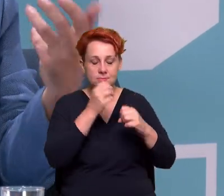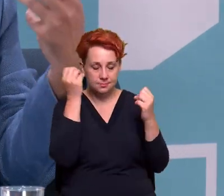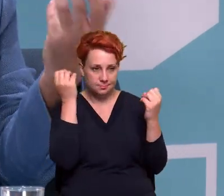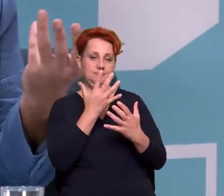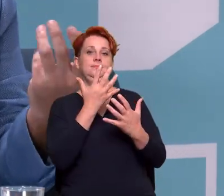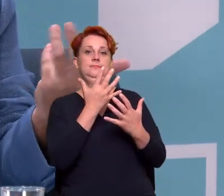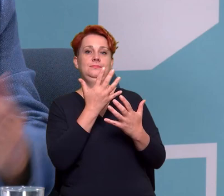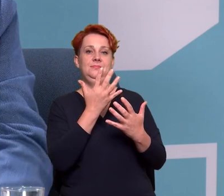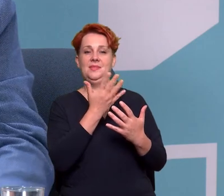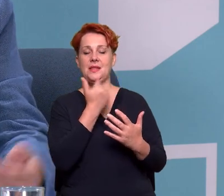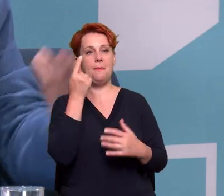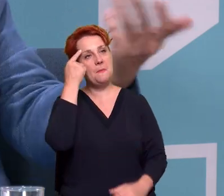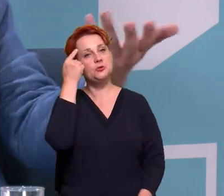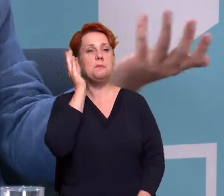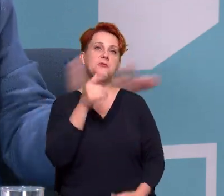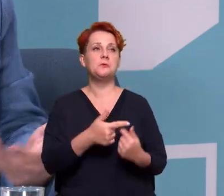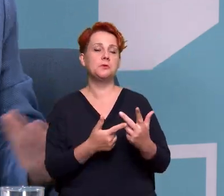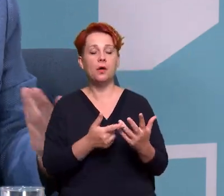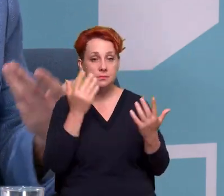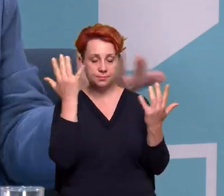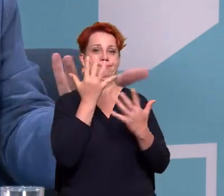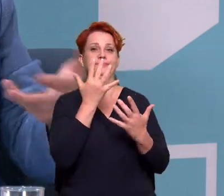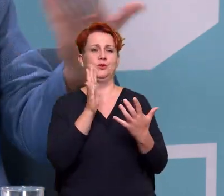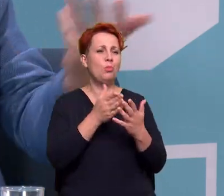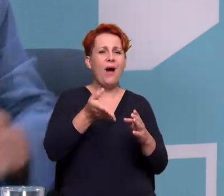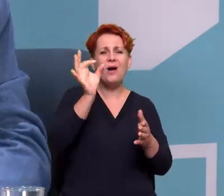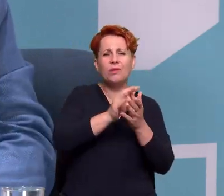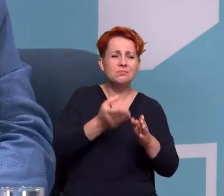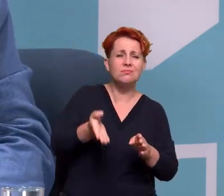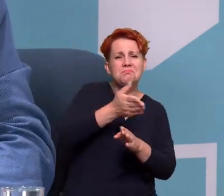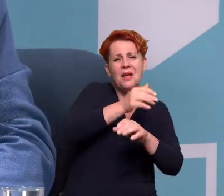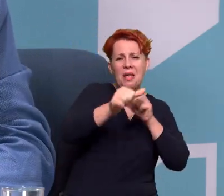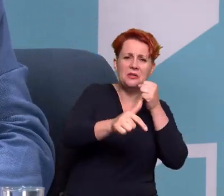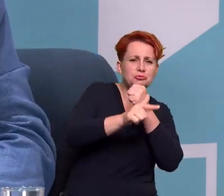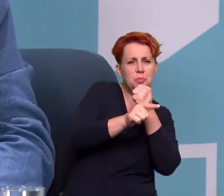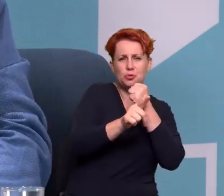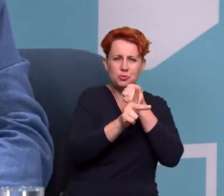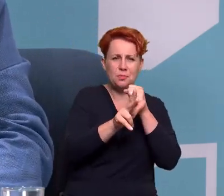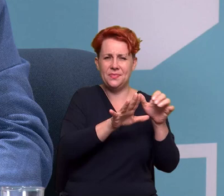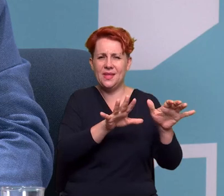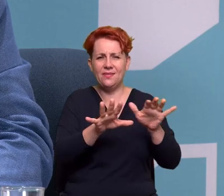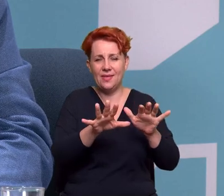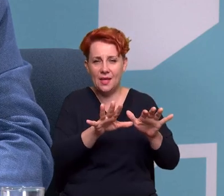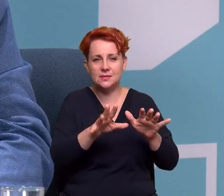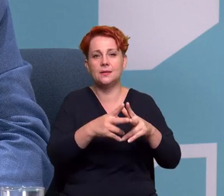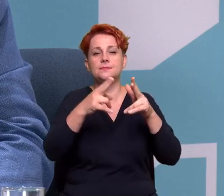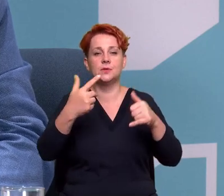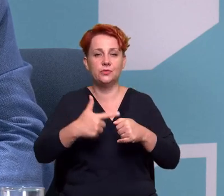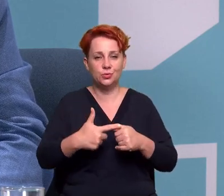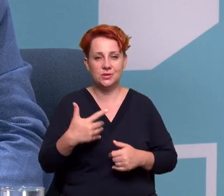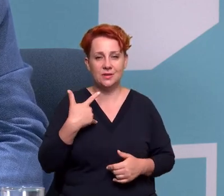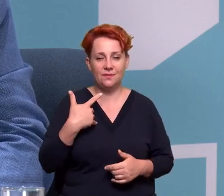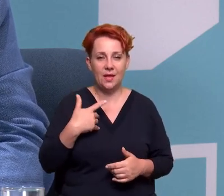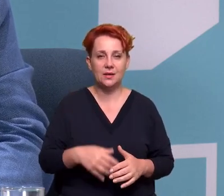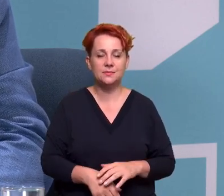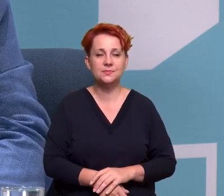to dotyczyło jakby zupełnie innego momentu, oczywiście, nie wiem, tam lat 70., pewnie 80. XX wieku,